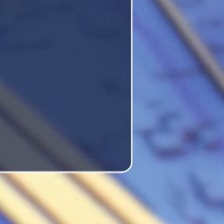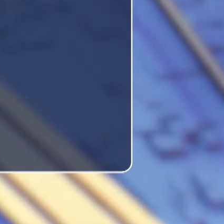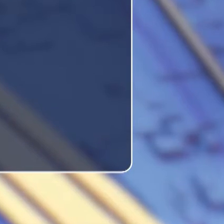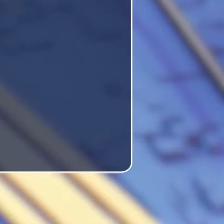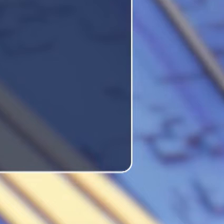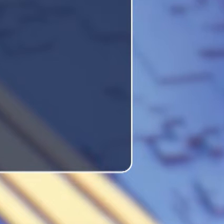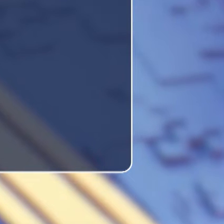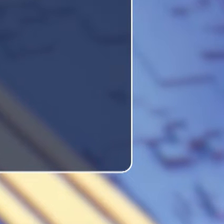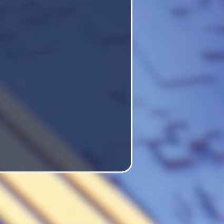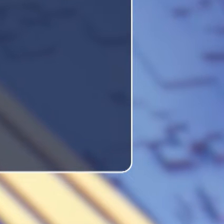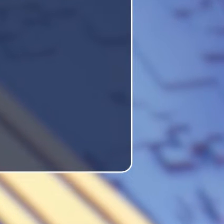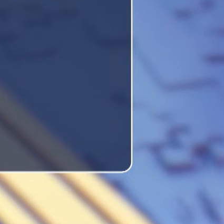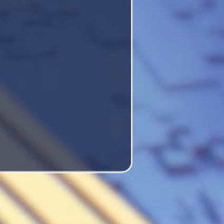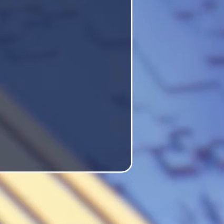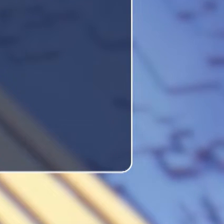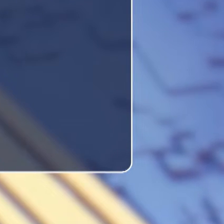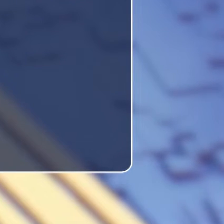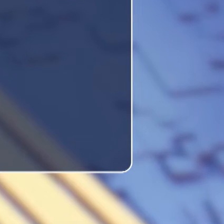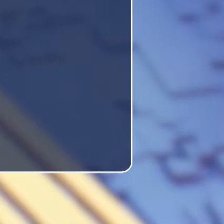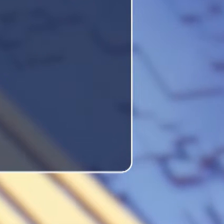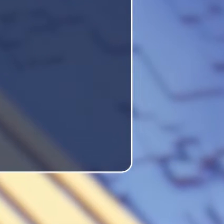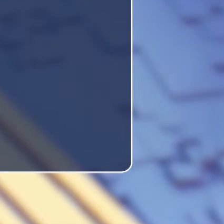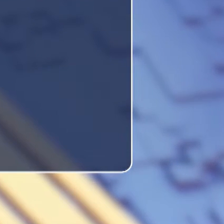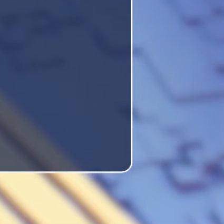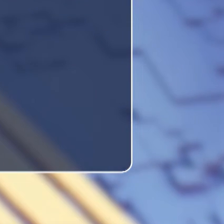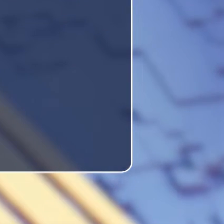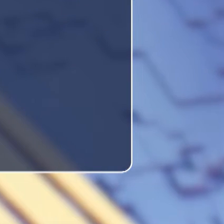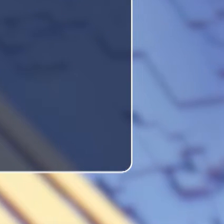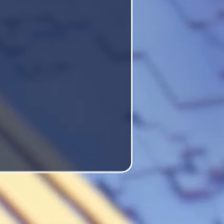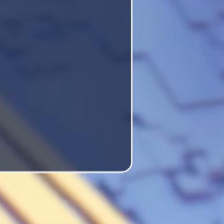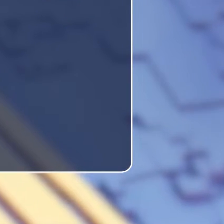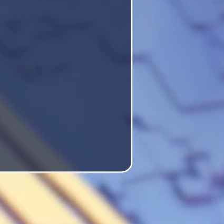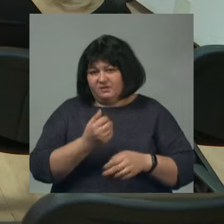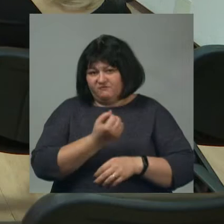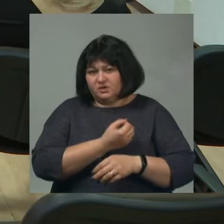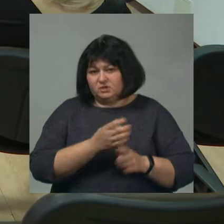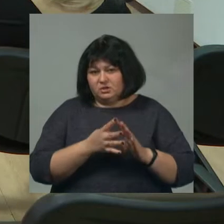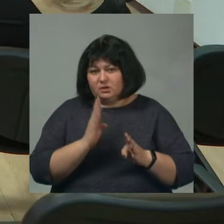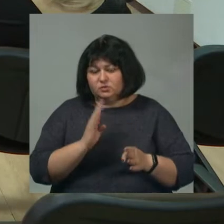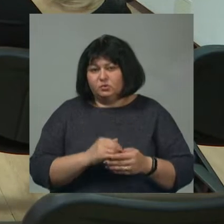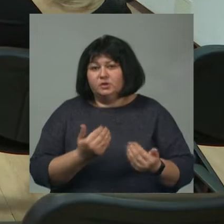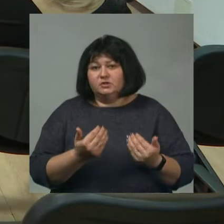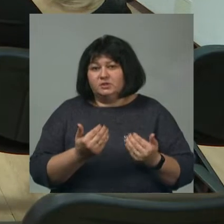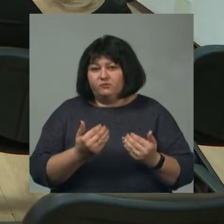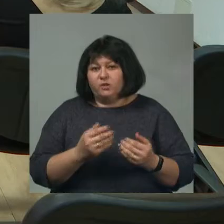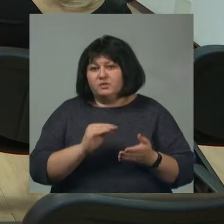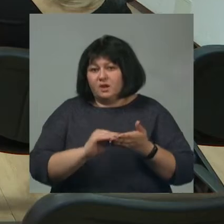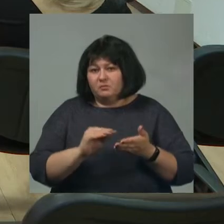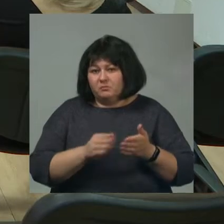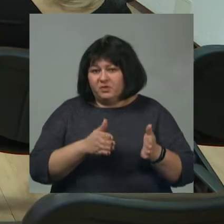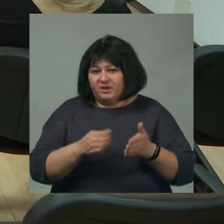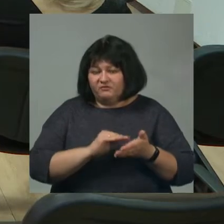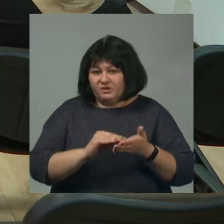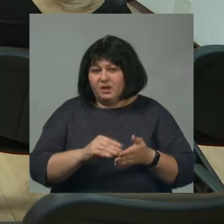Привились одним компонентом 745 тысяч. Примерно столько же записались на вакцинацию. Сегодня на брифинге начальник